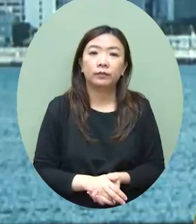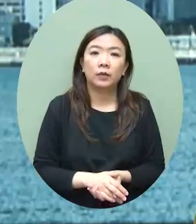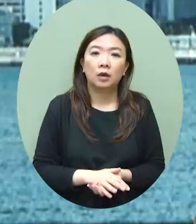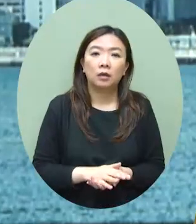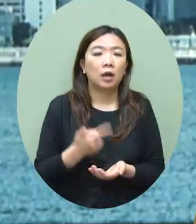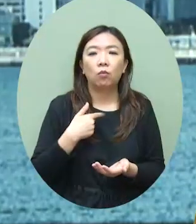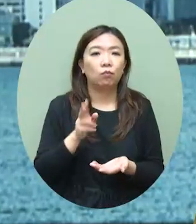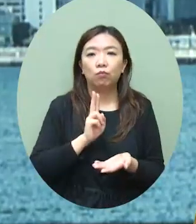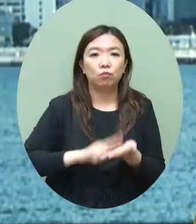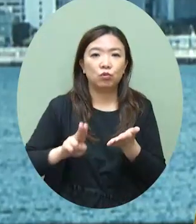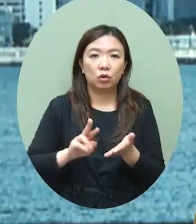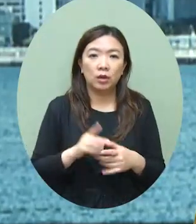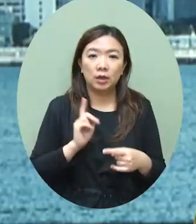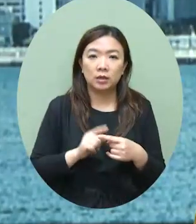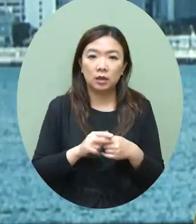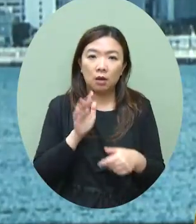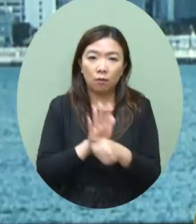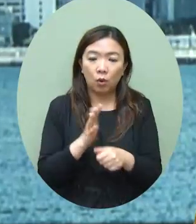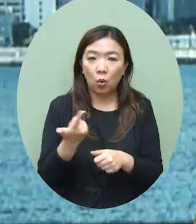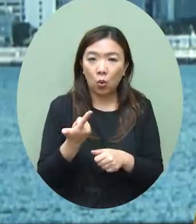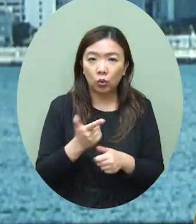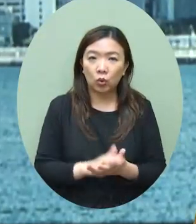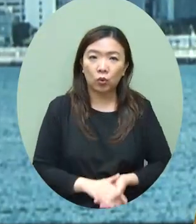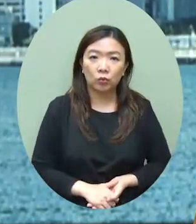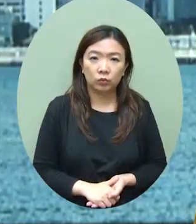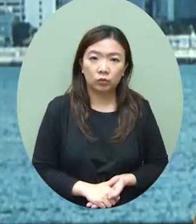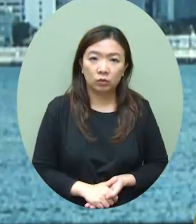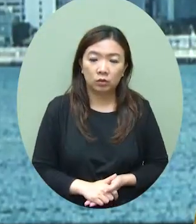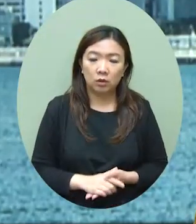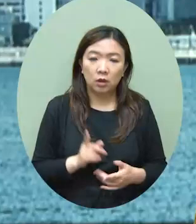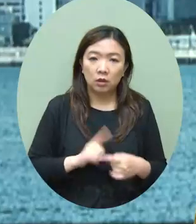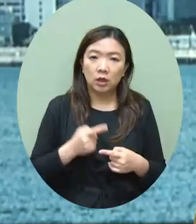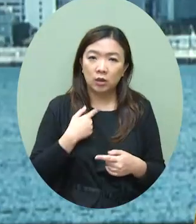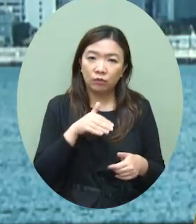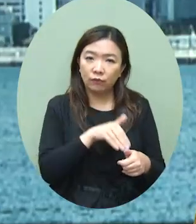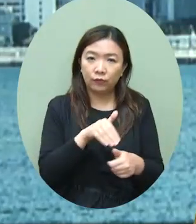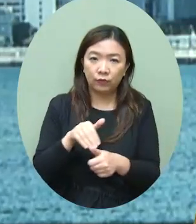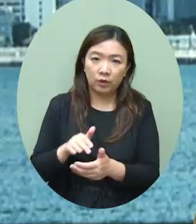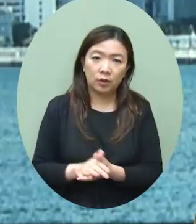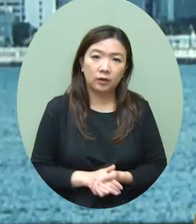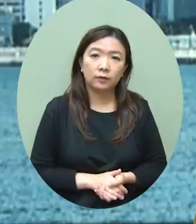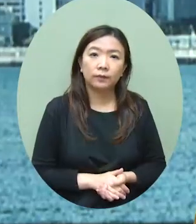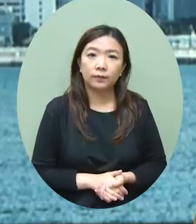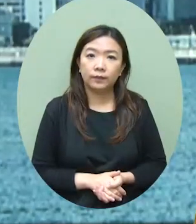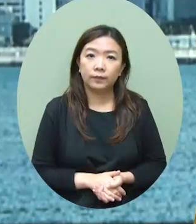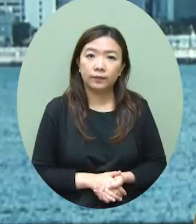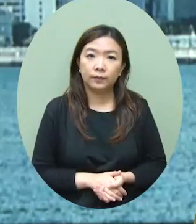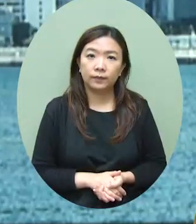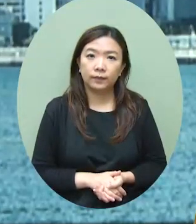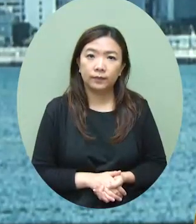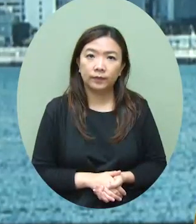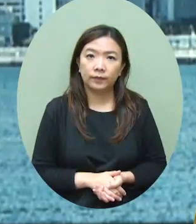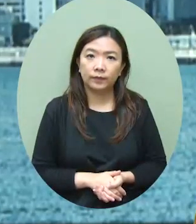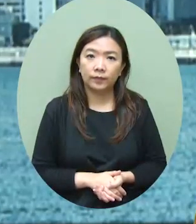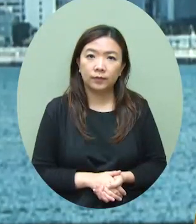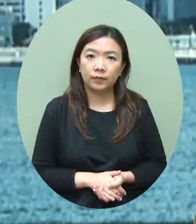個好大嘅即係嘅成效嚇。咁所以必須要呼籲同埋我都係咁講句，